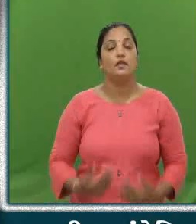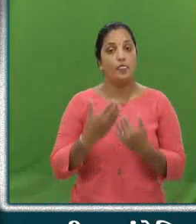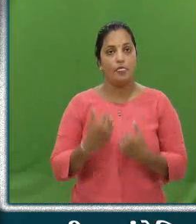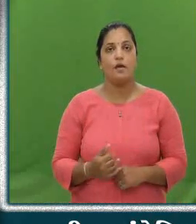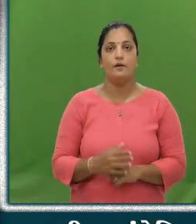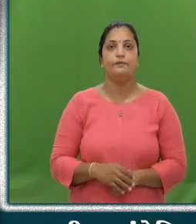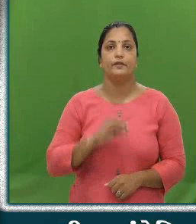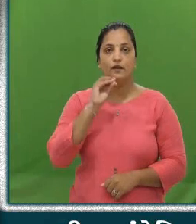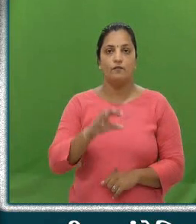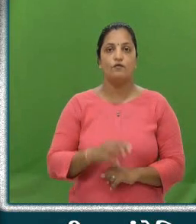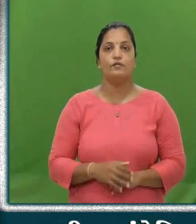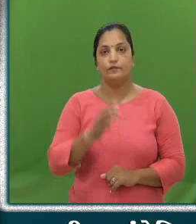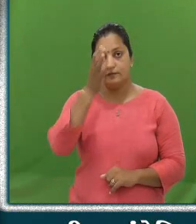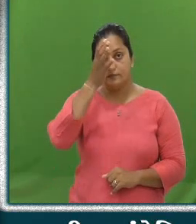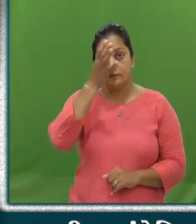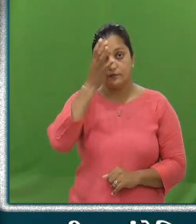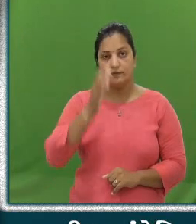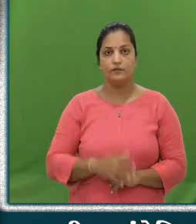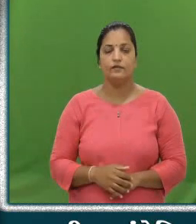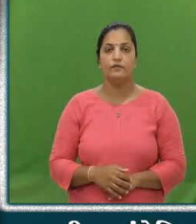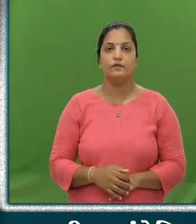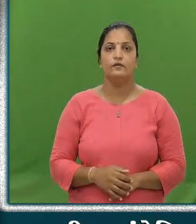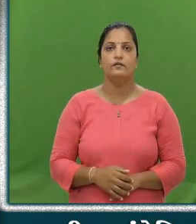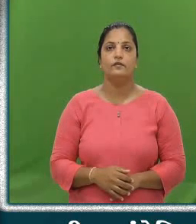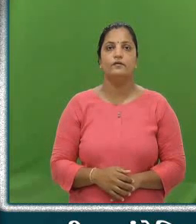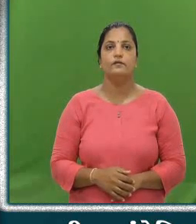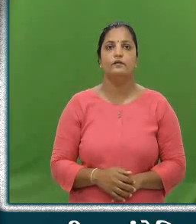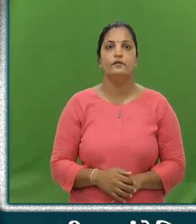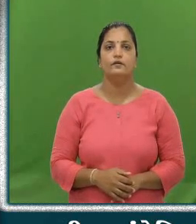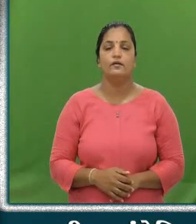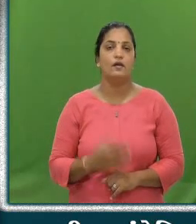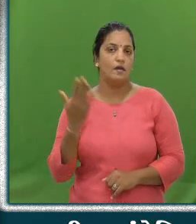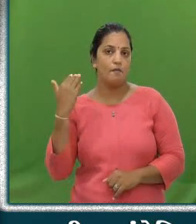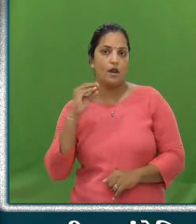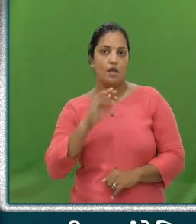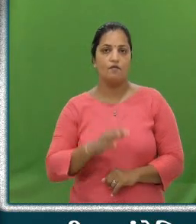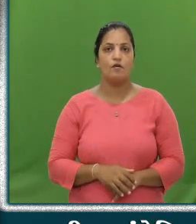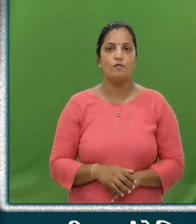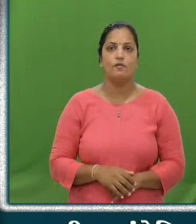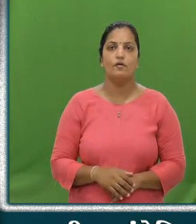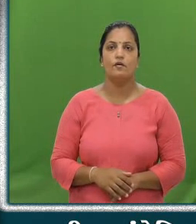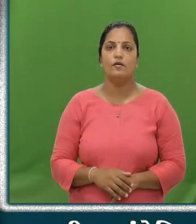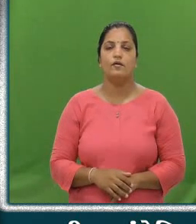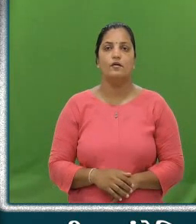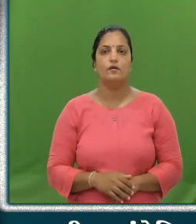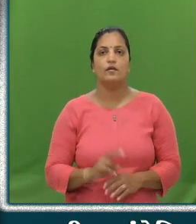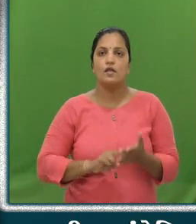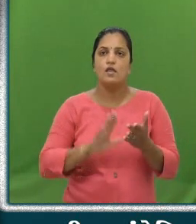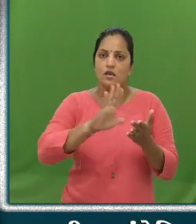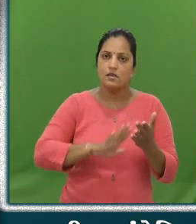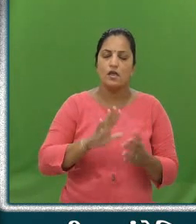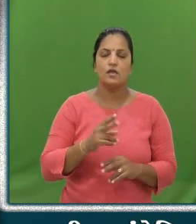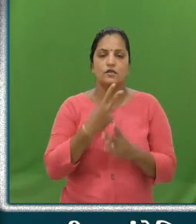હવે જે વાત કરીશું કે એના વસ્તીની અંદર ભિન્નતા કઈ રીતે આવે છે જેમ પેલી વાત કરી કે જે